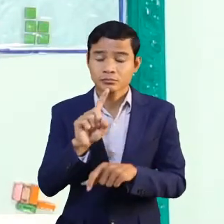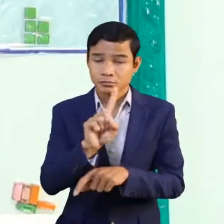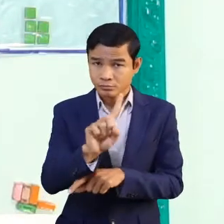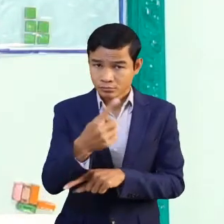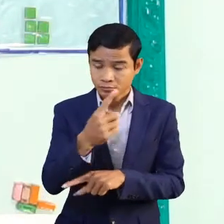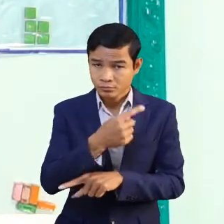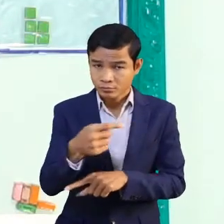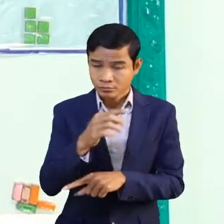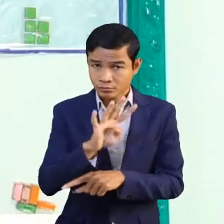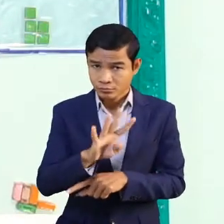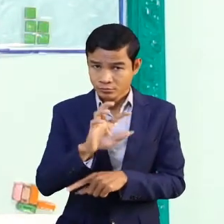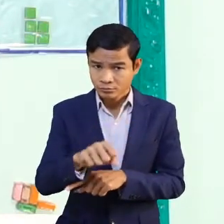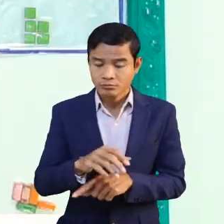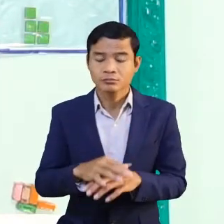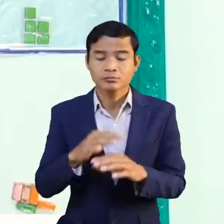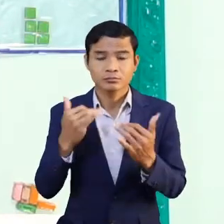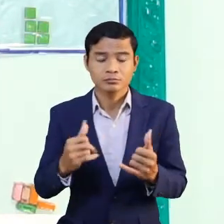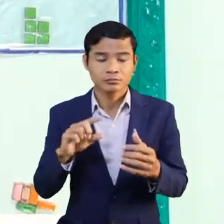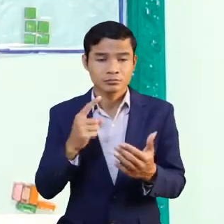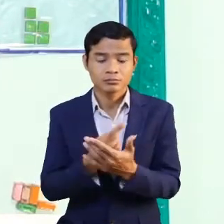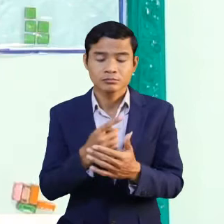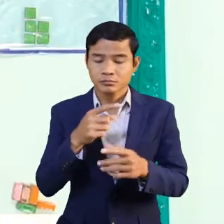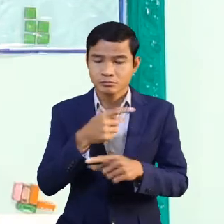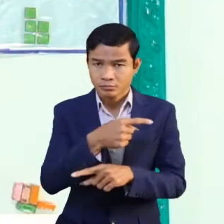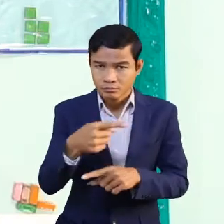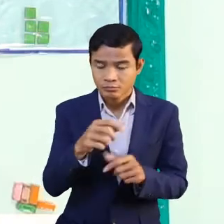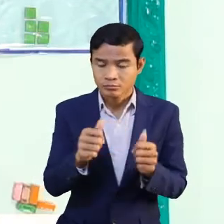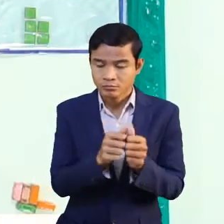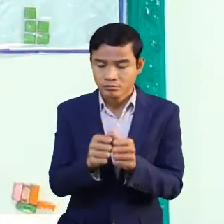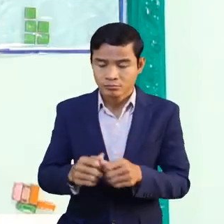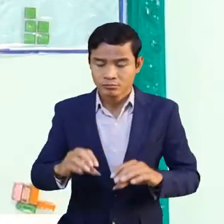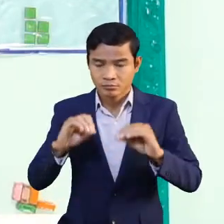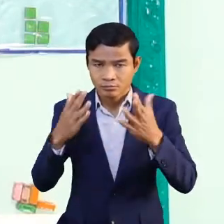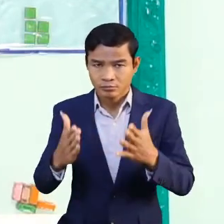បានឯកូនចាបានតោះចូលរួមដកជាមួយអ្នកគ្រូ